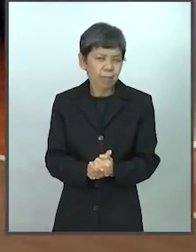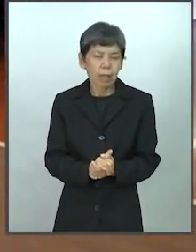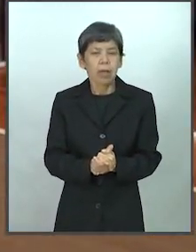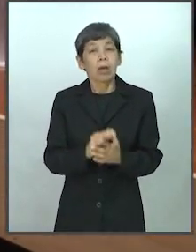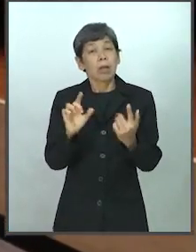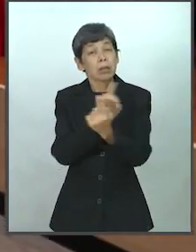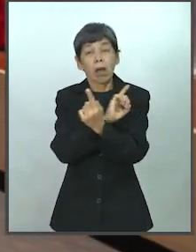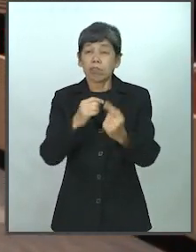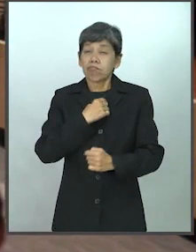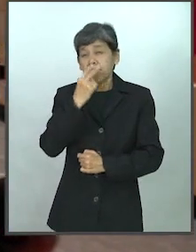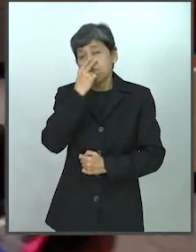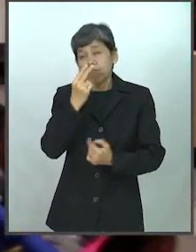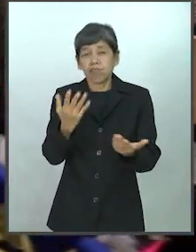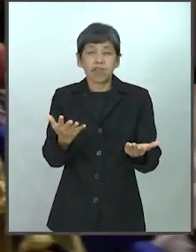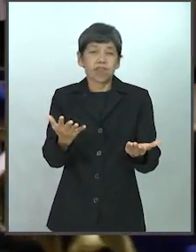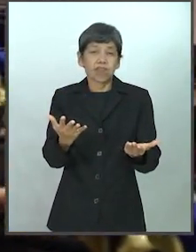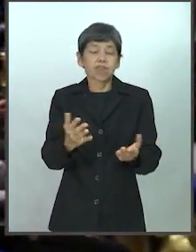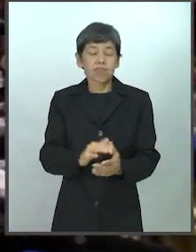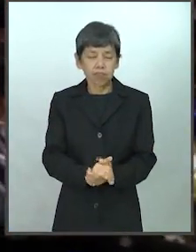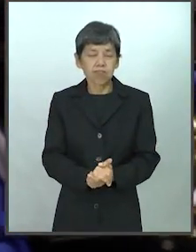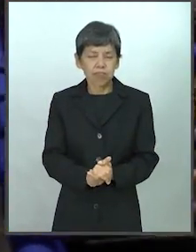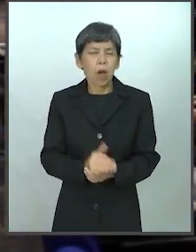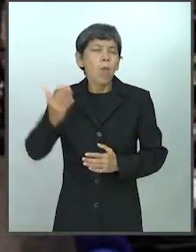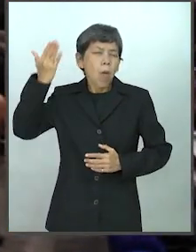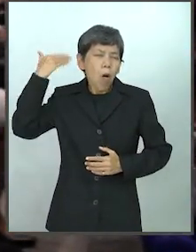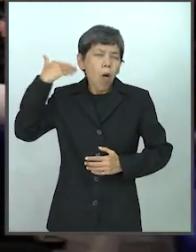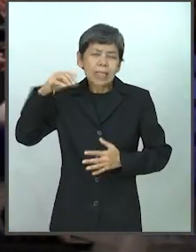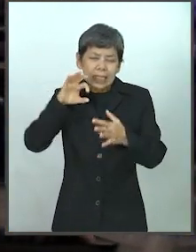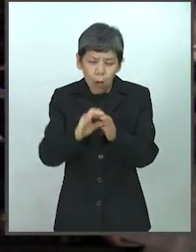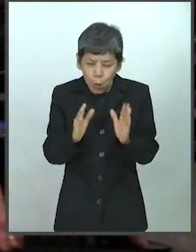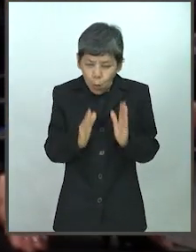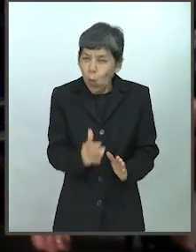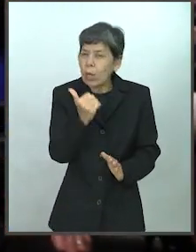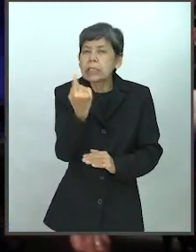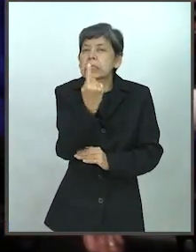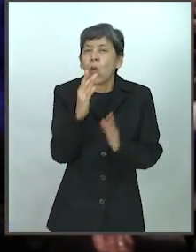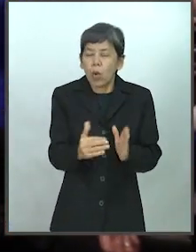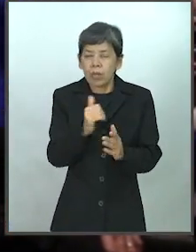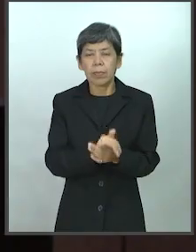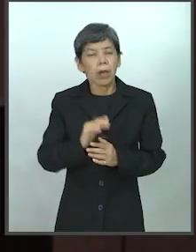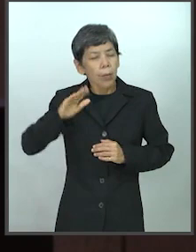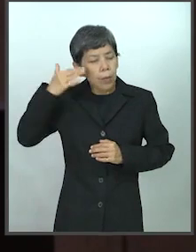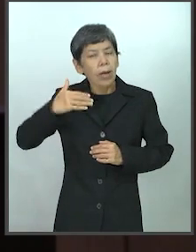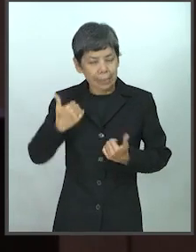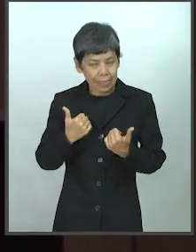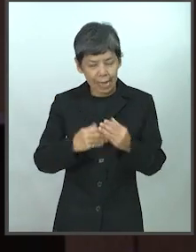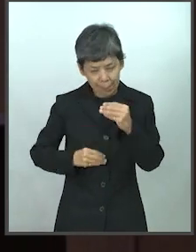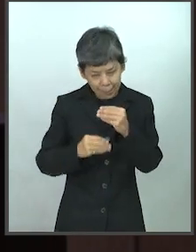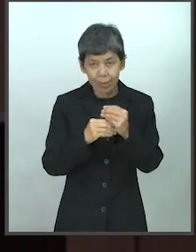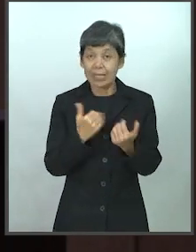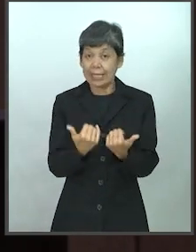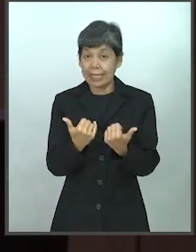สังคมภายนอกอาจจะไม่ค่อยรับรู้ในอดีตเนี่ยก็เน้นที่คนดีอย่างเดียวแต่ต่อมาเนี่ยท